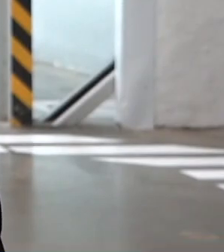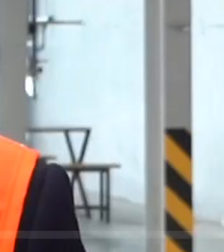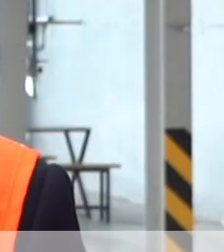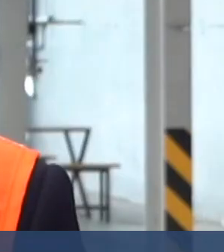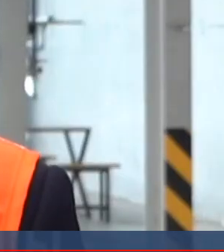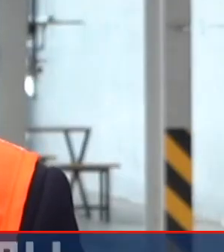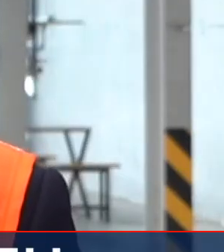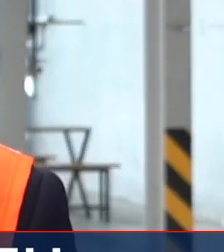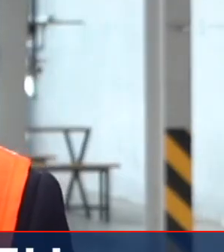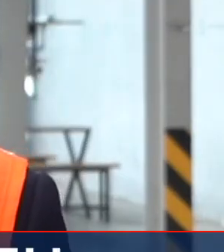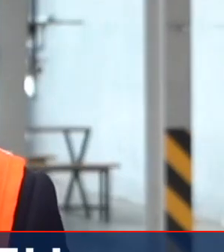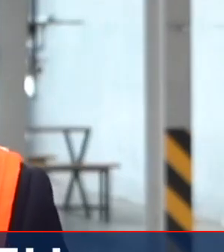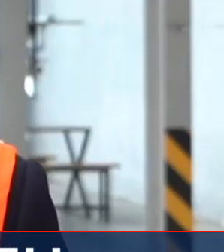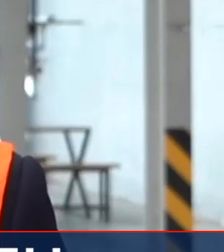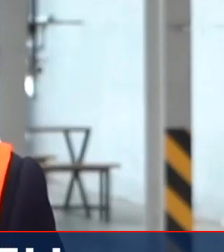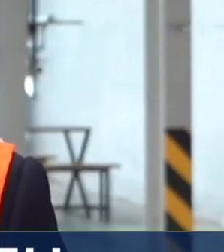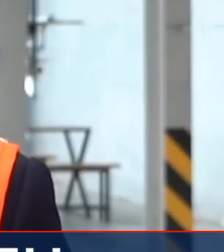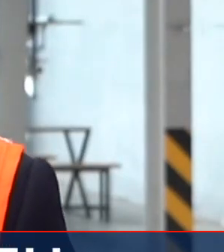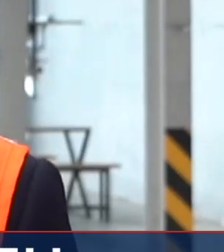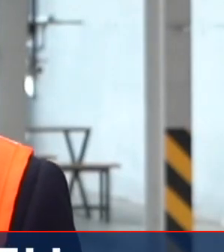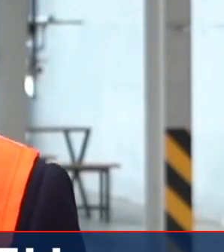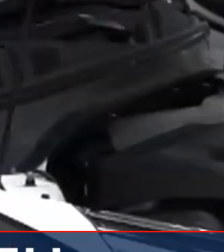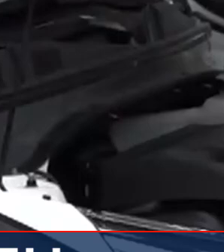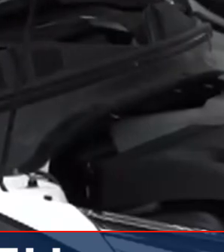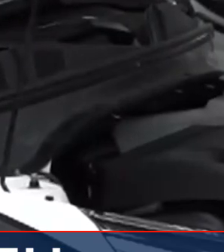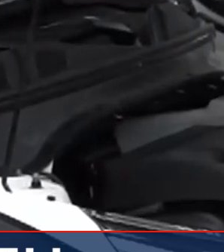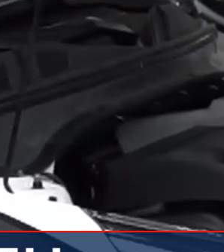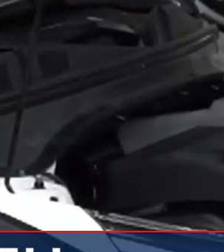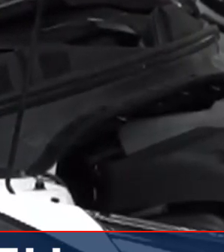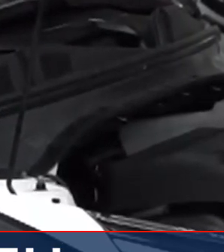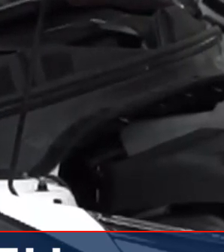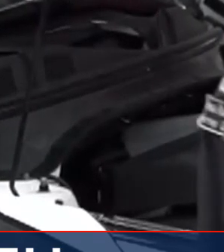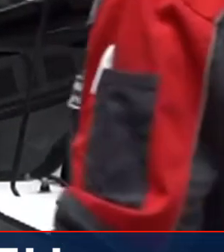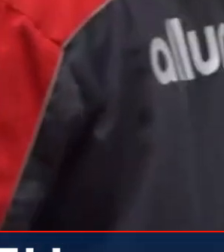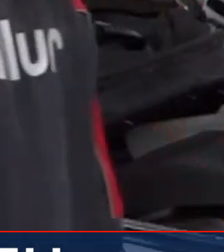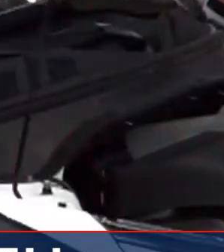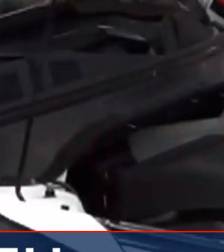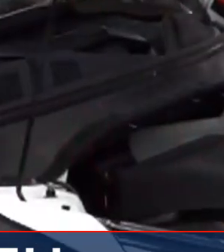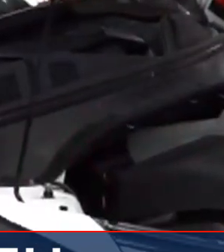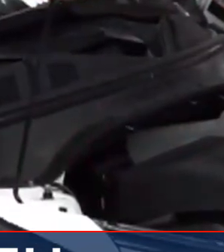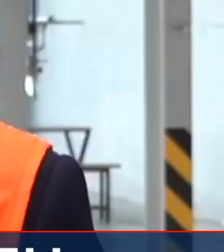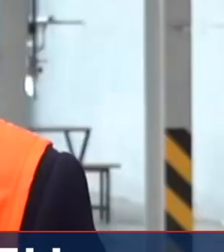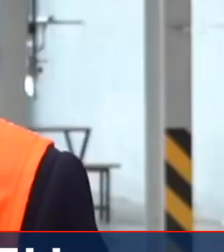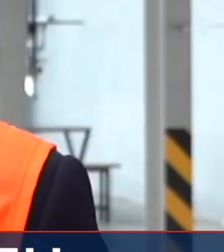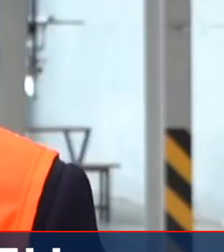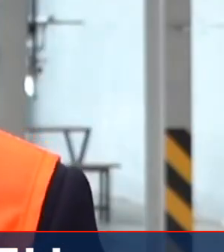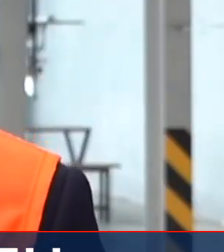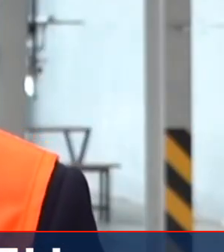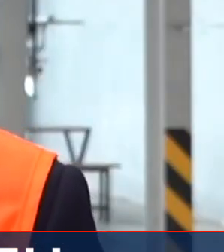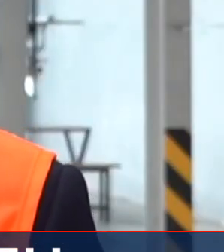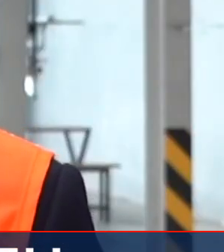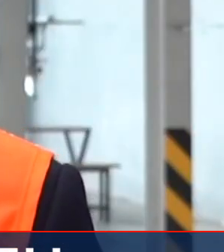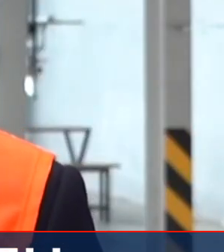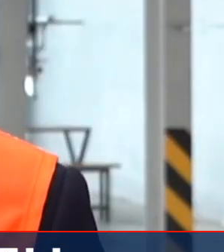технология. Жұмыс орындар көбейіп жатыр. Жергілікті халық, жергілікті жас мамандар жұмыс орындарында